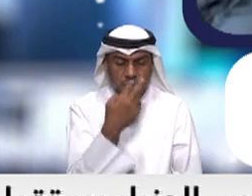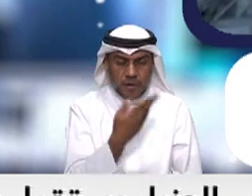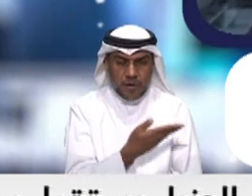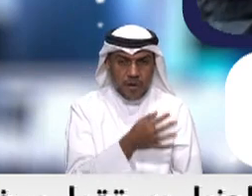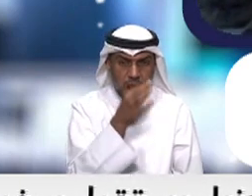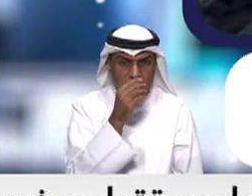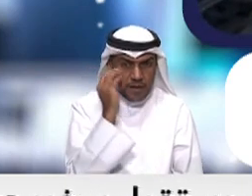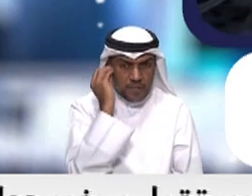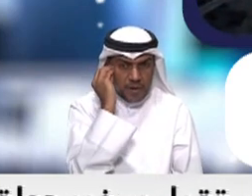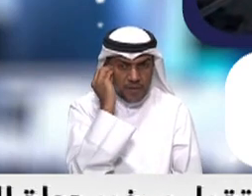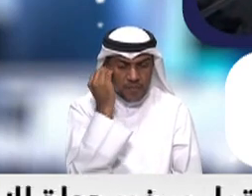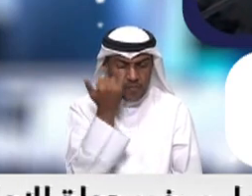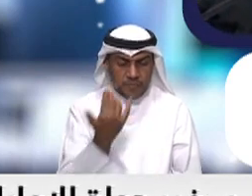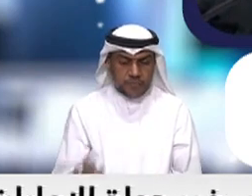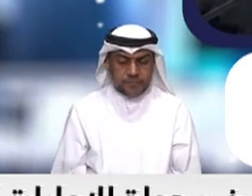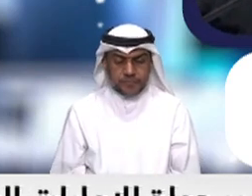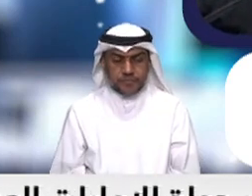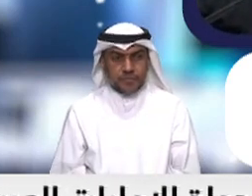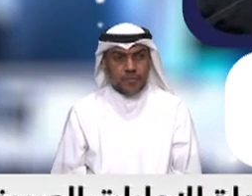يعني جهود مضنية